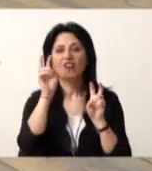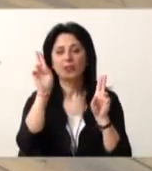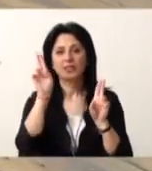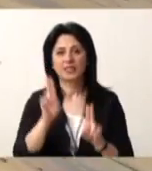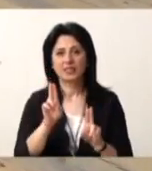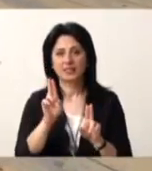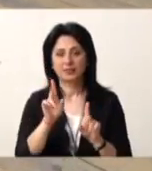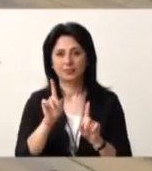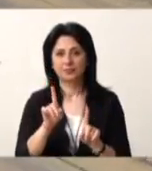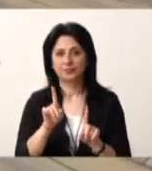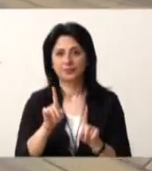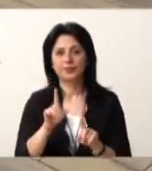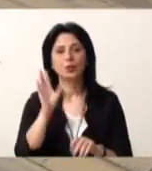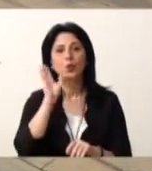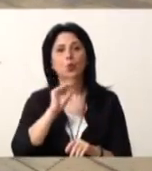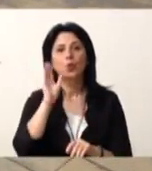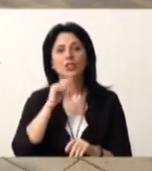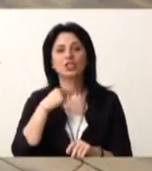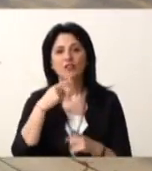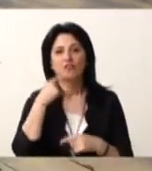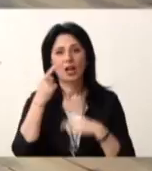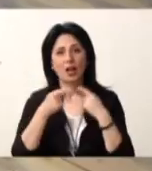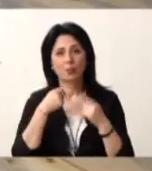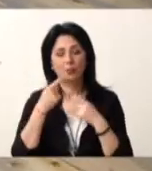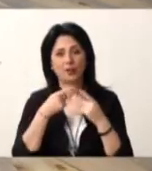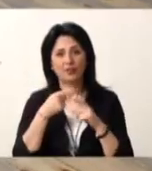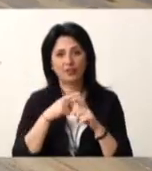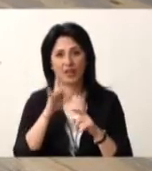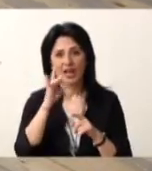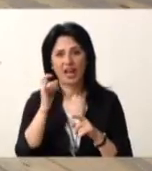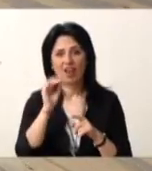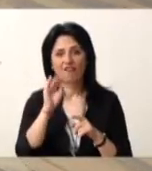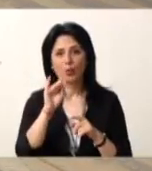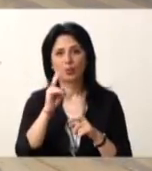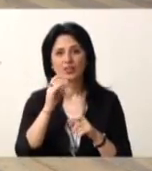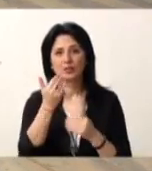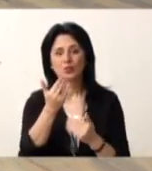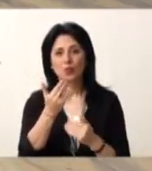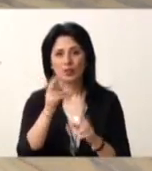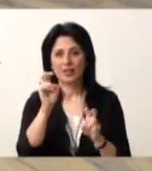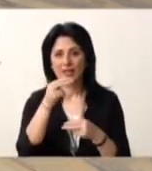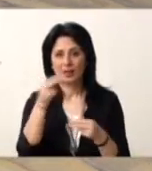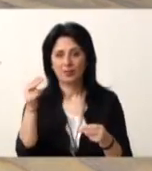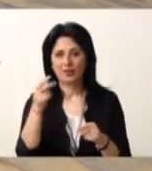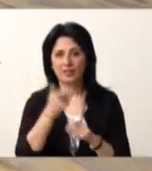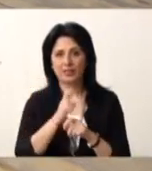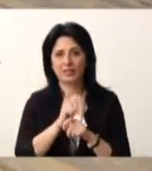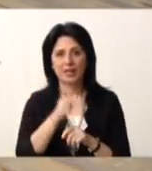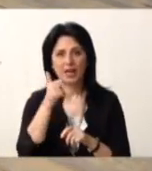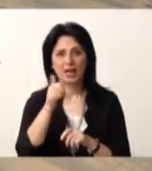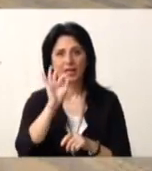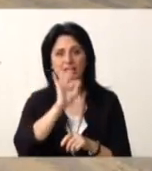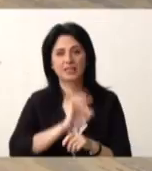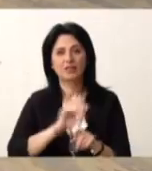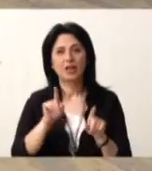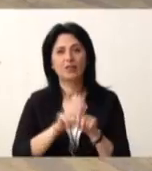წესის კონტექსტში. ანუ, როდესაც ჩვენ ლაპარაკობდით რეფლუქსის თემა რომ ამოვწოროთ, ეს ძალიან კარგად